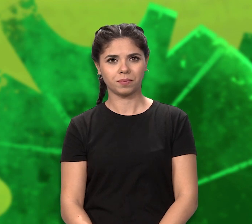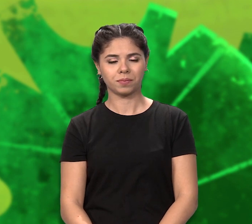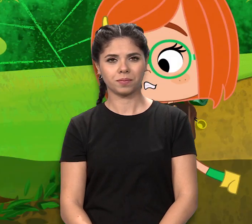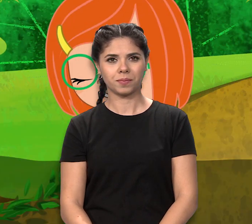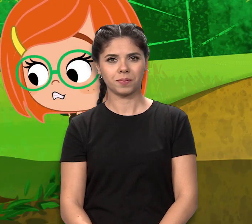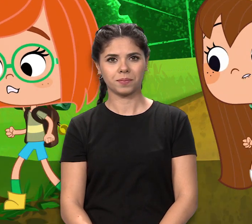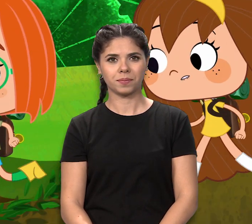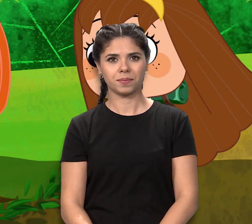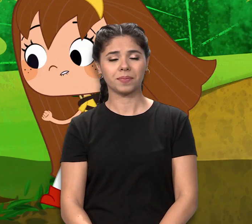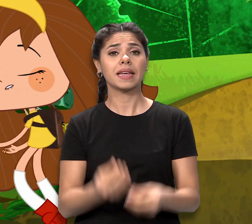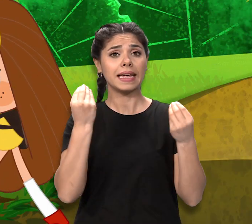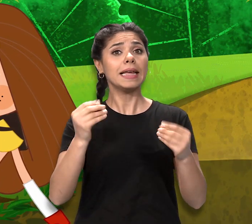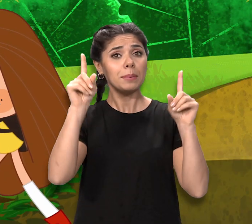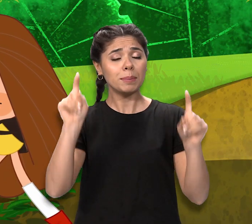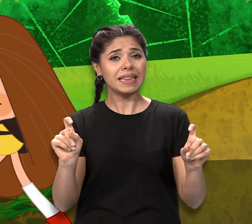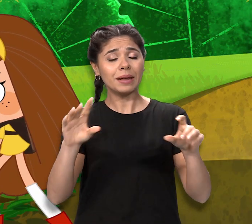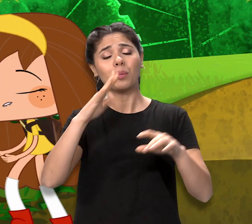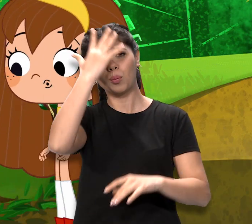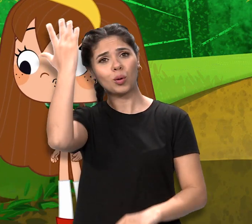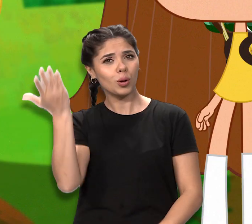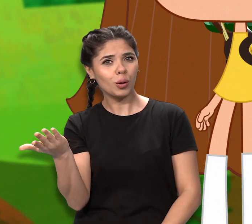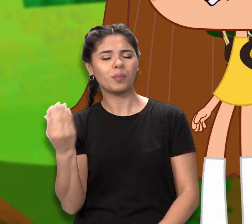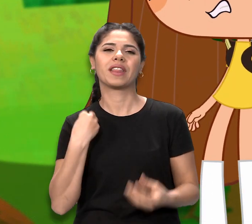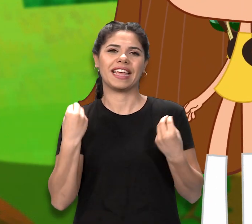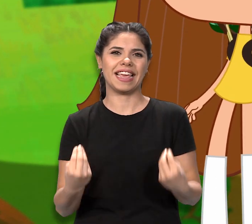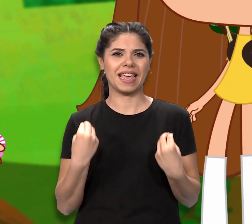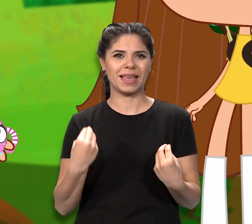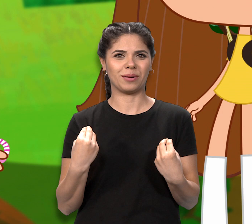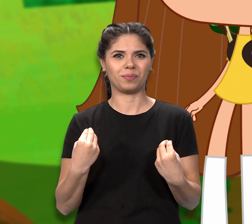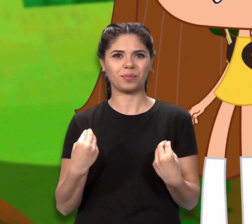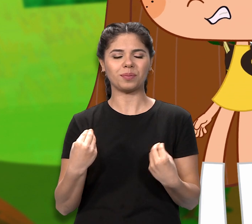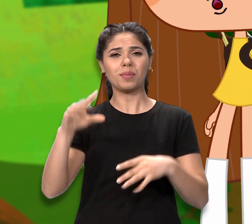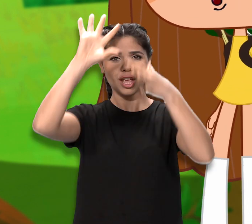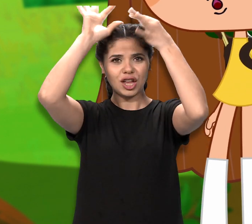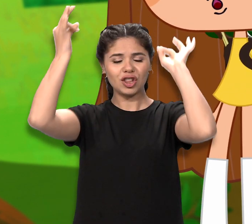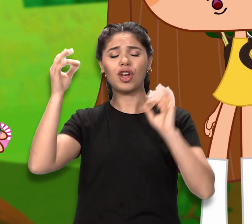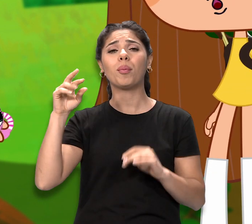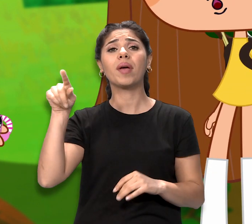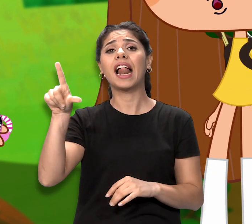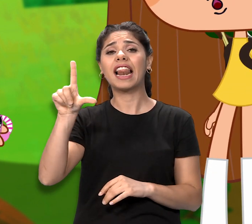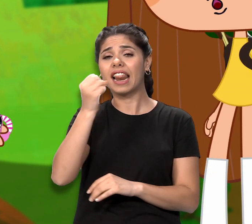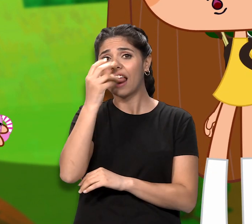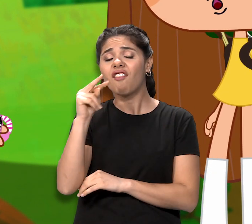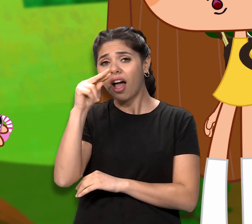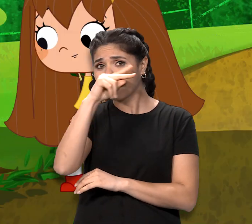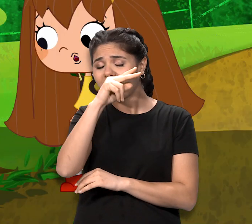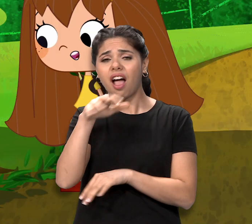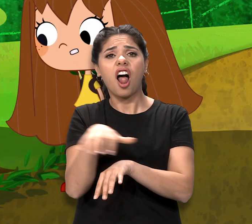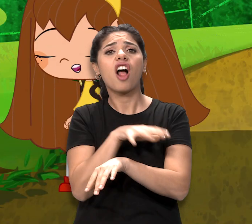Oy. İyi misin Mutlu? İyiyim. Şapi'nin lavantaya alerjisi